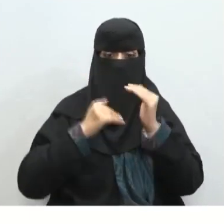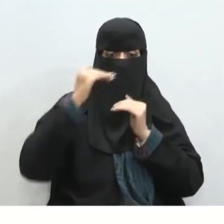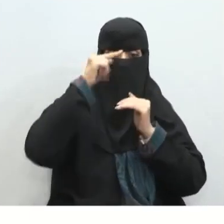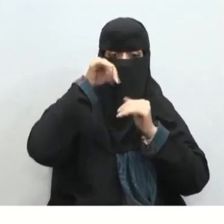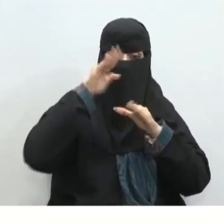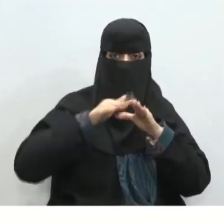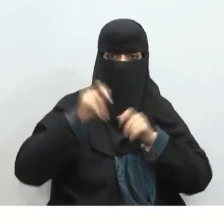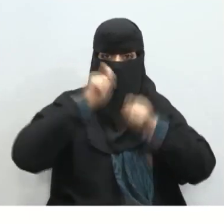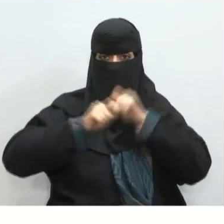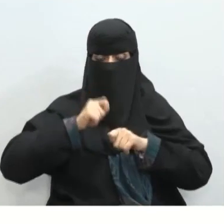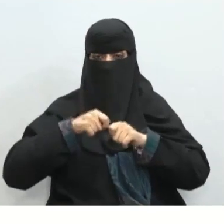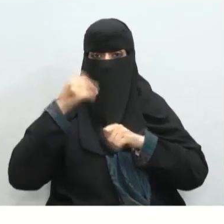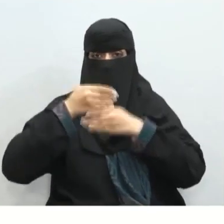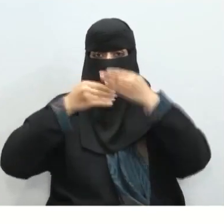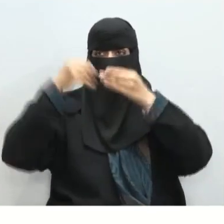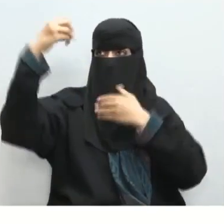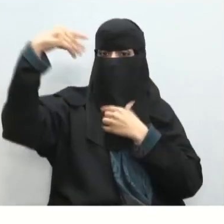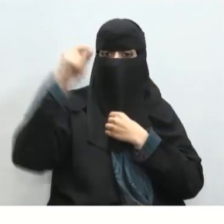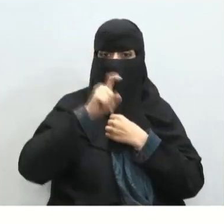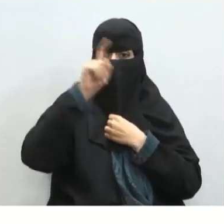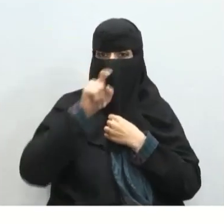تي بي في اثناء عمليه البناء